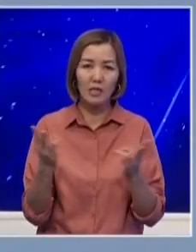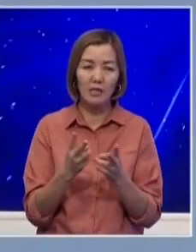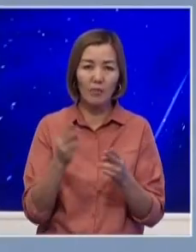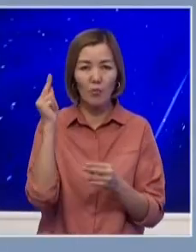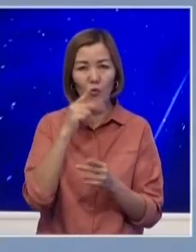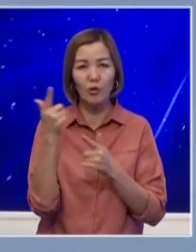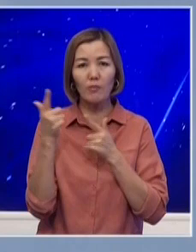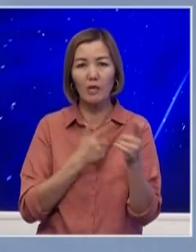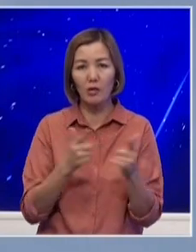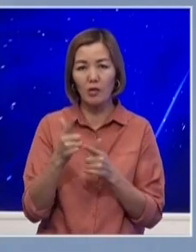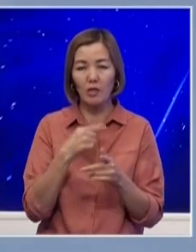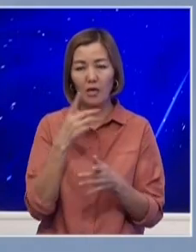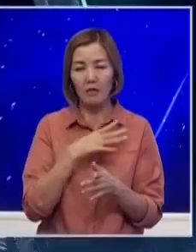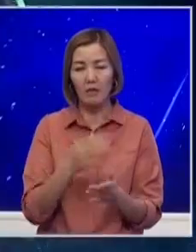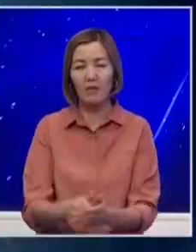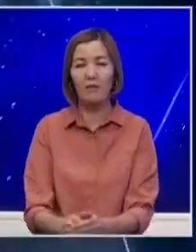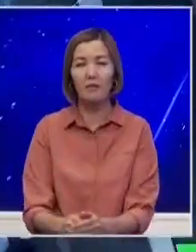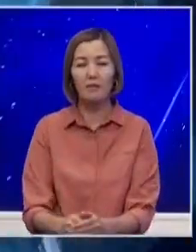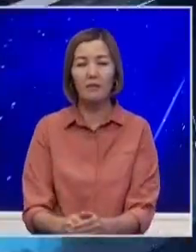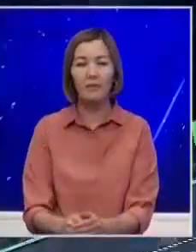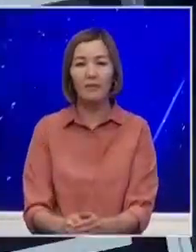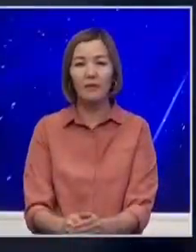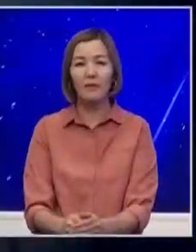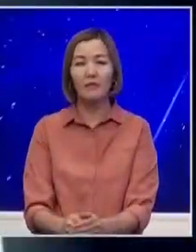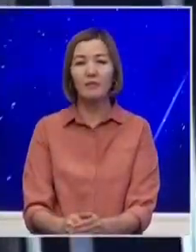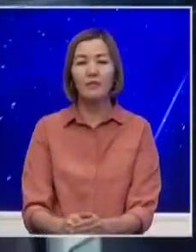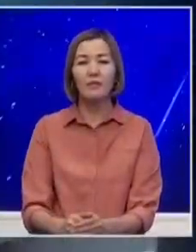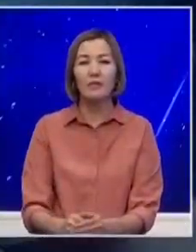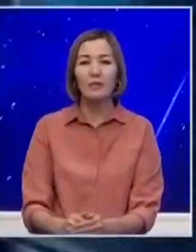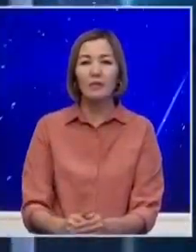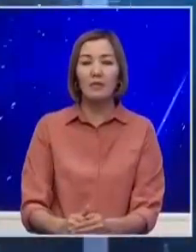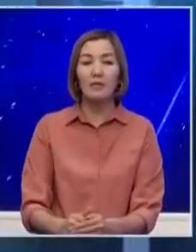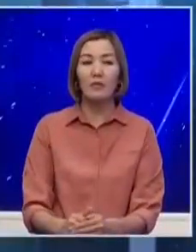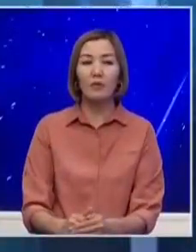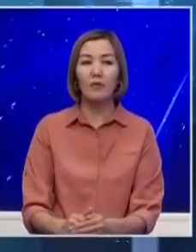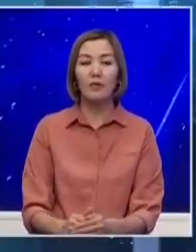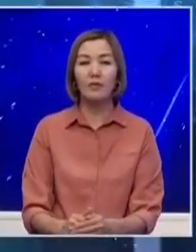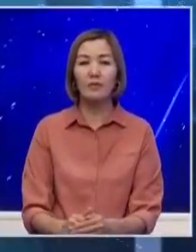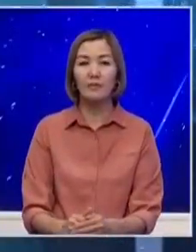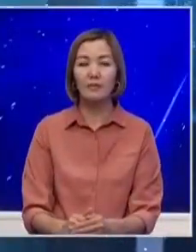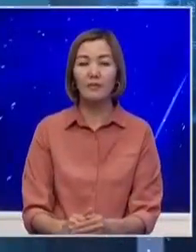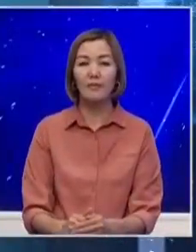мамандарды оқытып, дайындауға әзір екендерін білдірді. Нұржан Қасаболат, Жетісу телеарнасы, Қытай Халық Республикасынан.